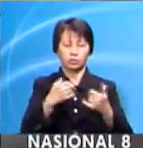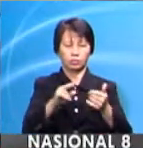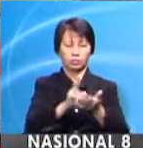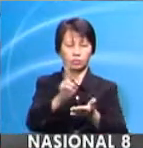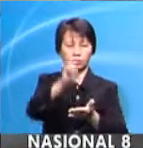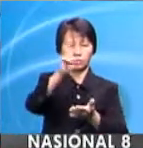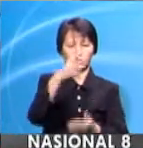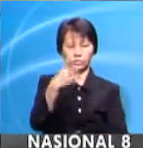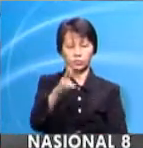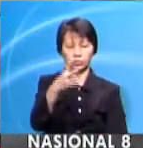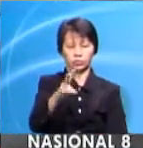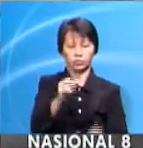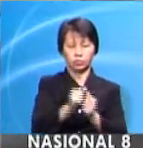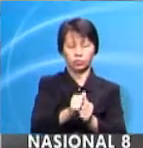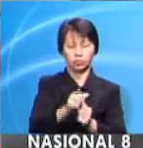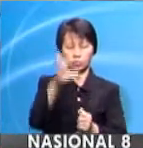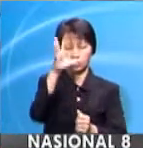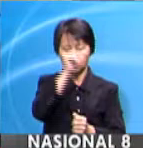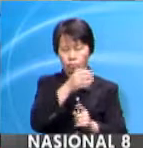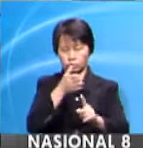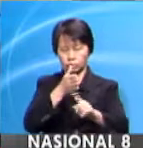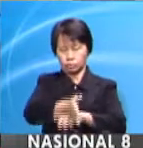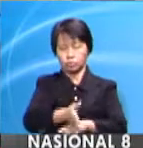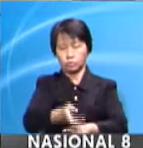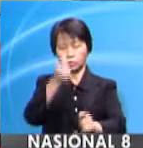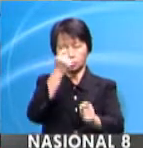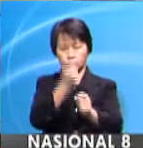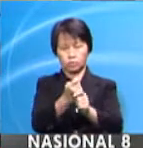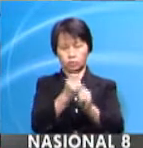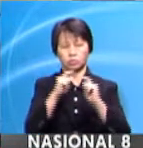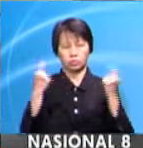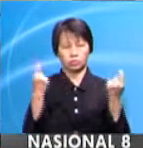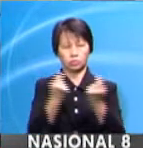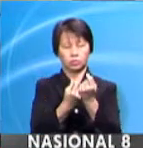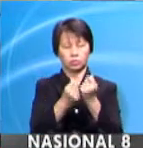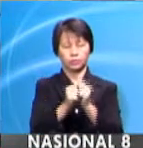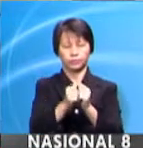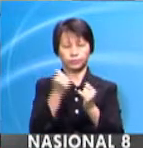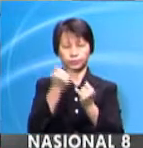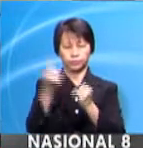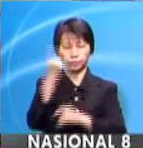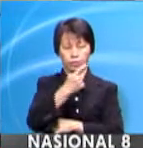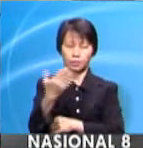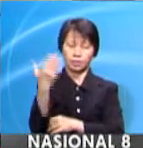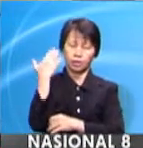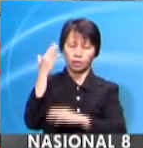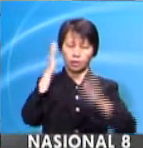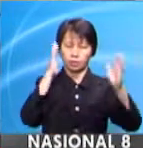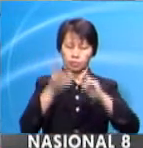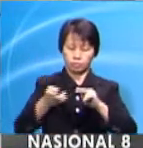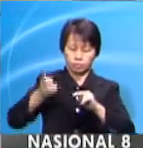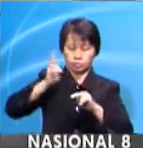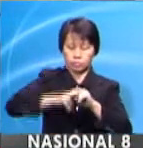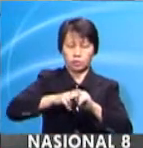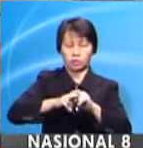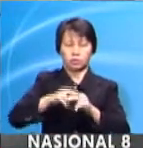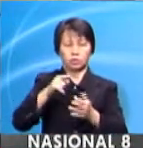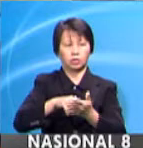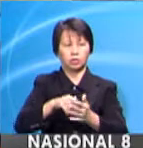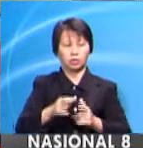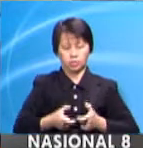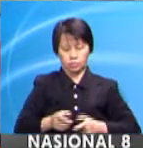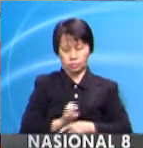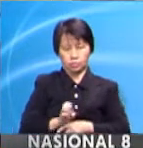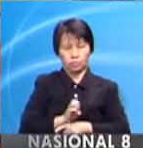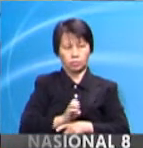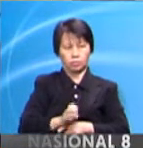edisi ke-17 dengan melepasi sasaran yang ditetapkan kontijen. Pada hari terakhir pagi tadi, Malaysia menambah satu lagi pingat